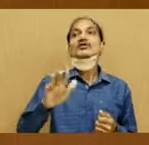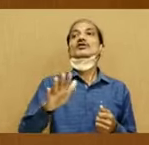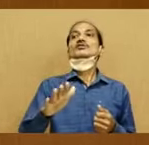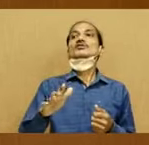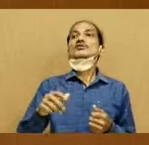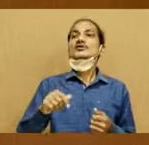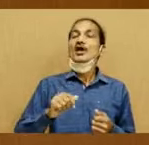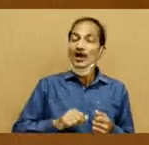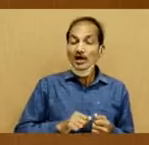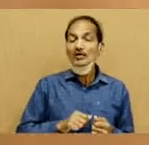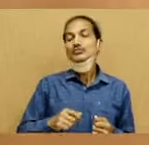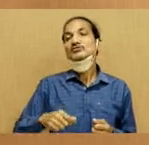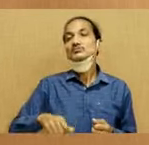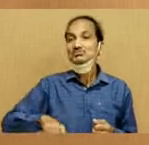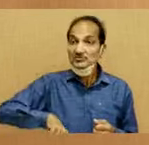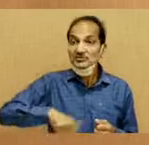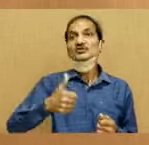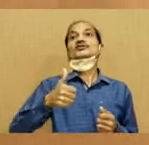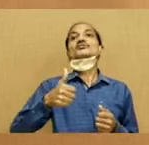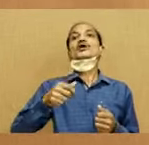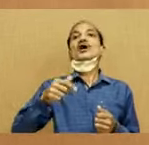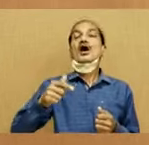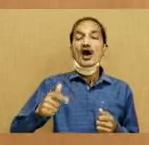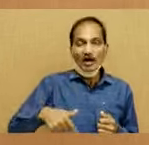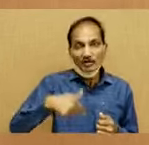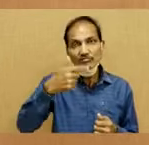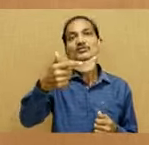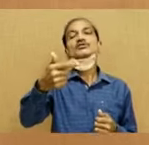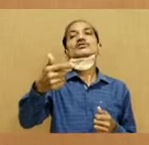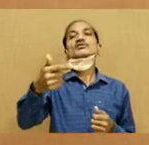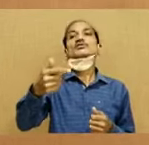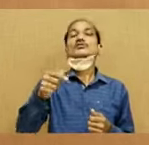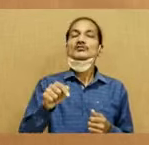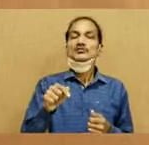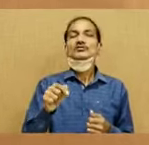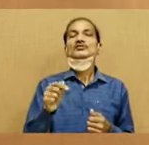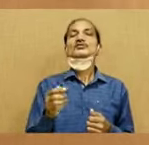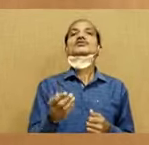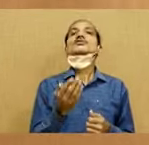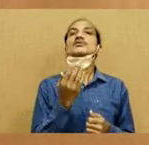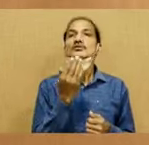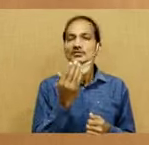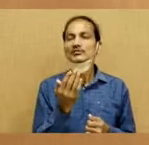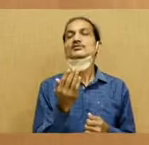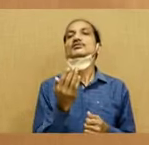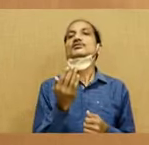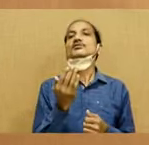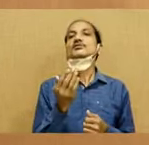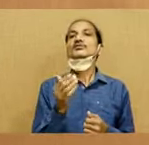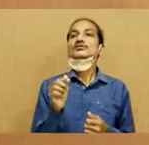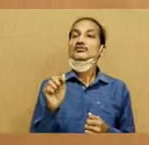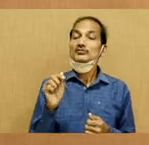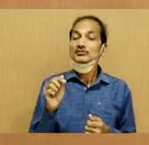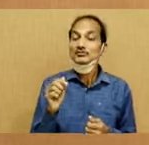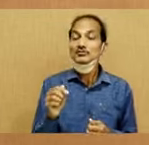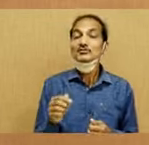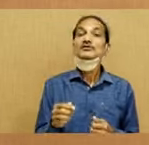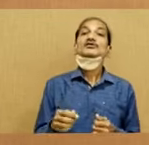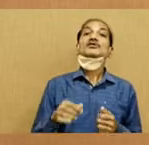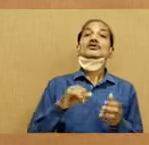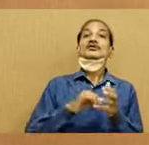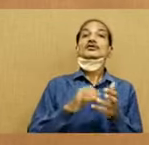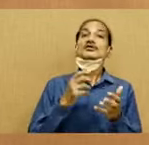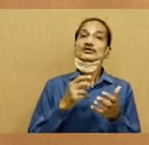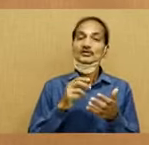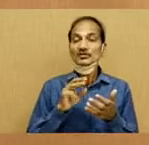ଦିନର କଥା। ଧନ୍ୟବାଦ। ବହୁତ ବହୁତ ଧନ୍ୟବାଦ ଶ୍ରୀମତୀ ପଣ୍ଡିତ, ବହୁତ ସୁନ୍ଦର ବୁଝାଇଲେ ଏବଂ